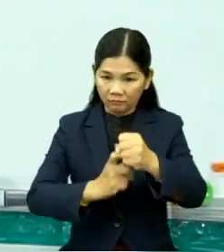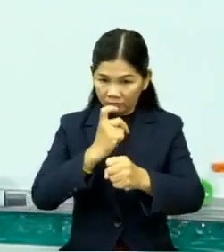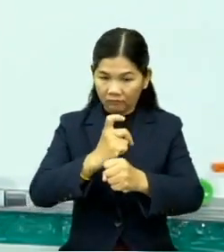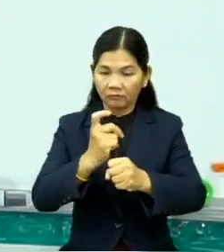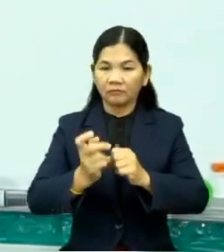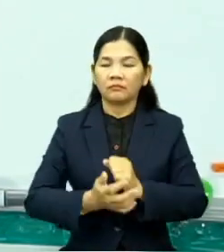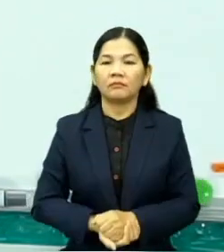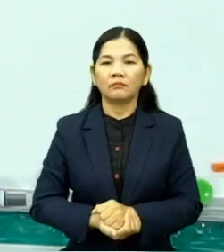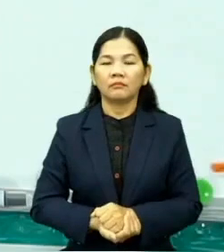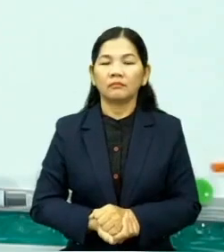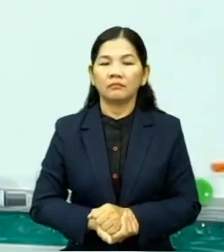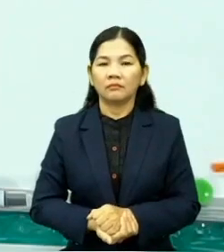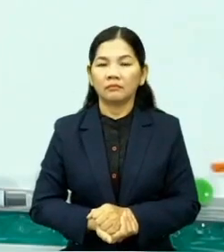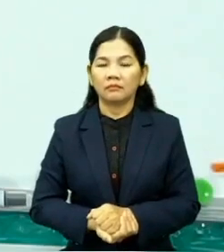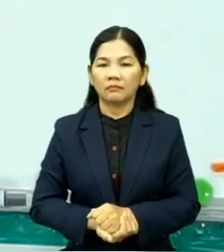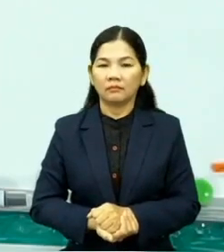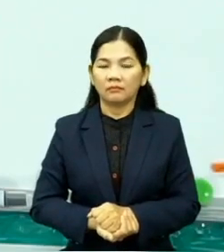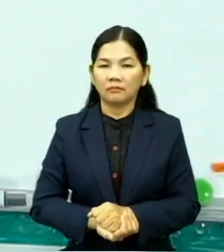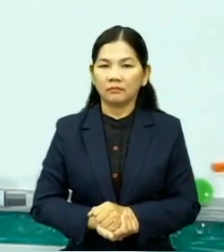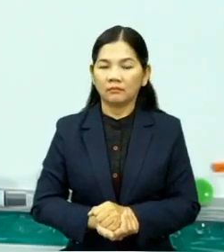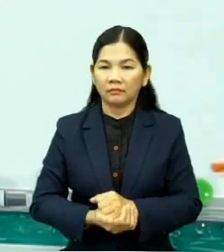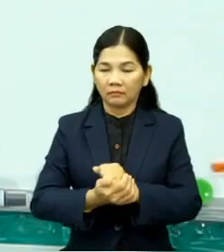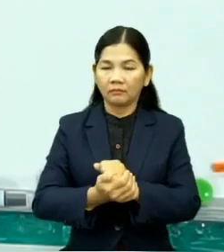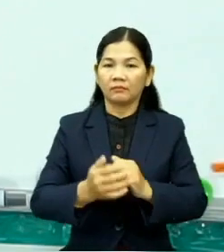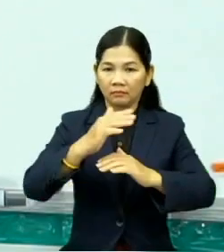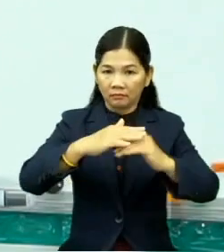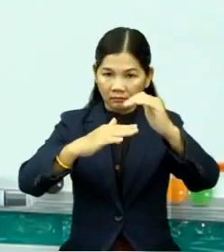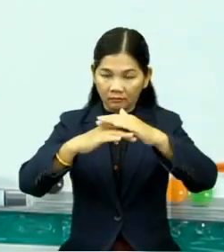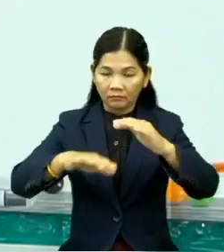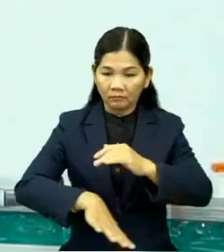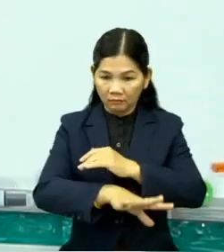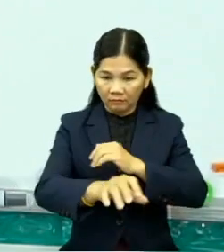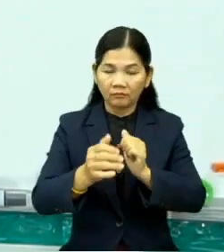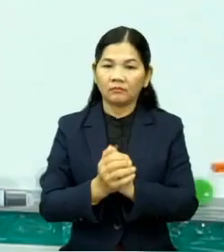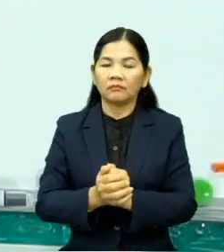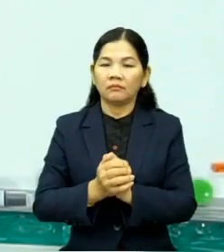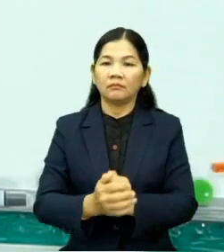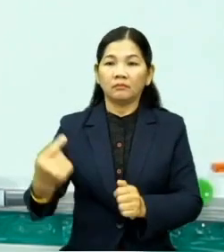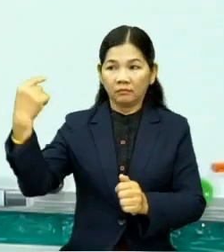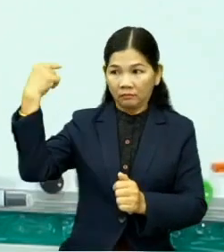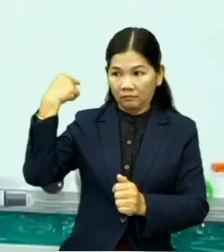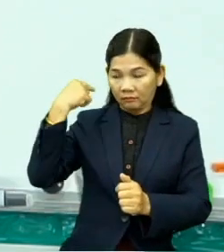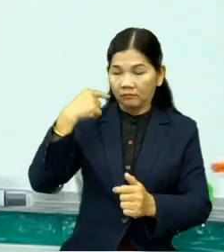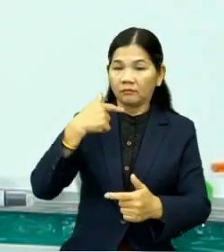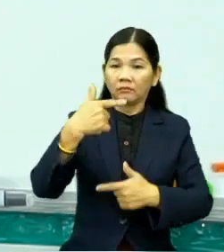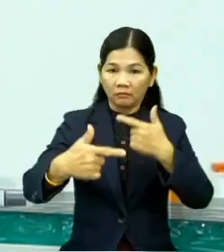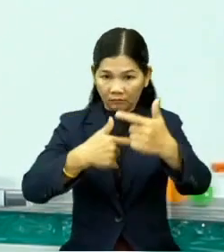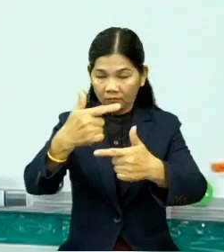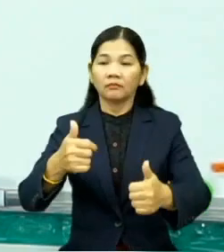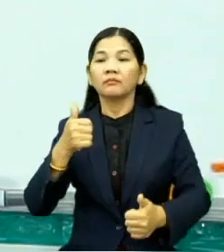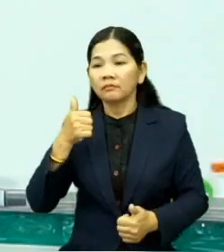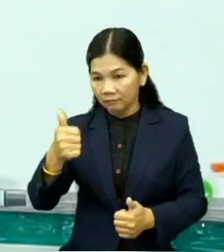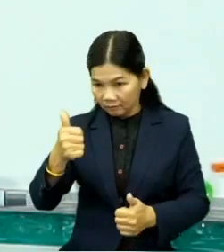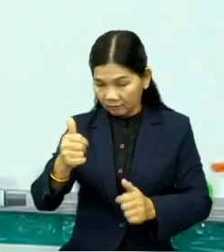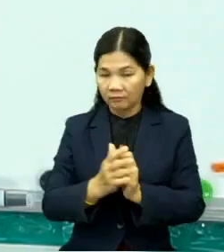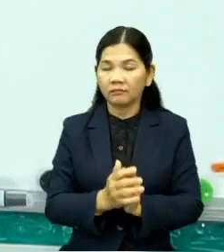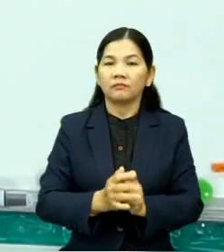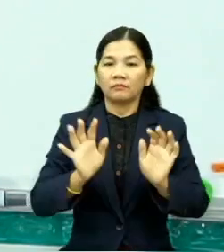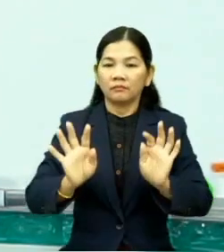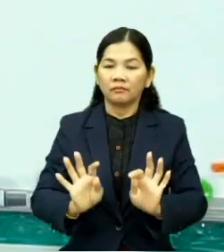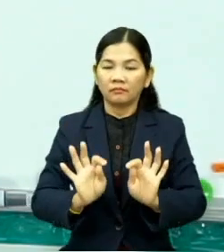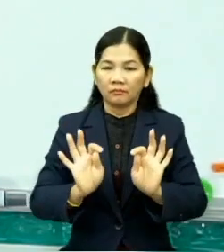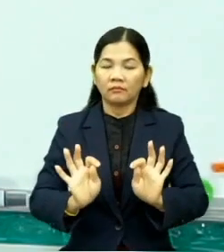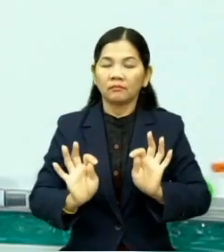ង្សនៅស្នាដៃខ្មែរចំនួនដើមដ៏ល្អវិសេសវិ